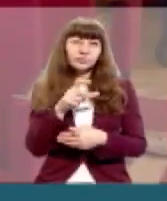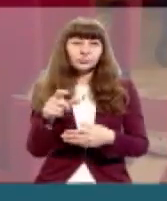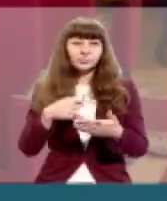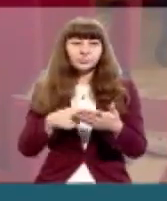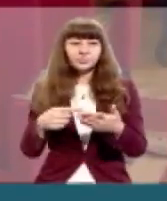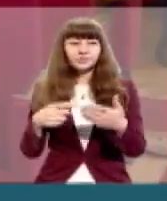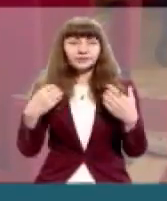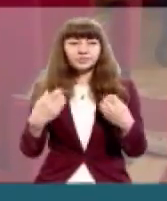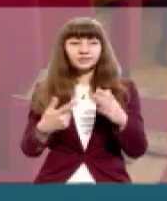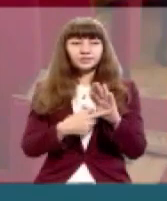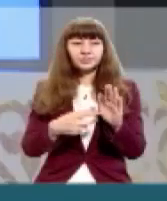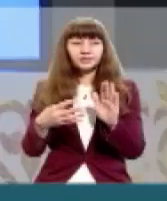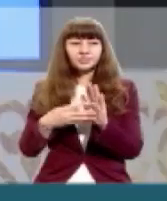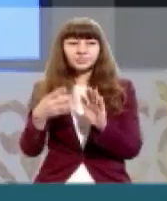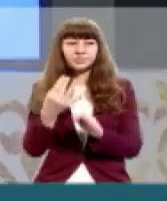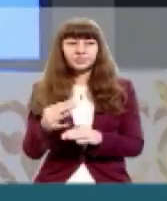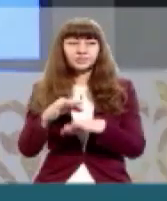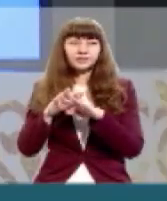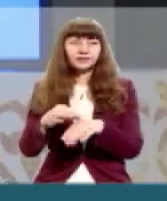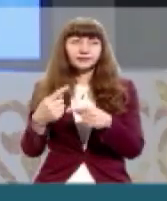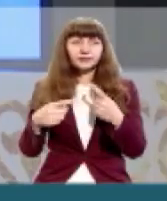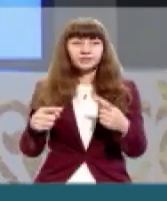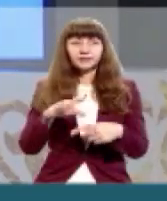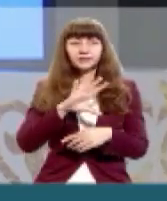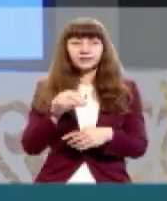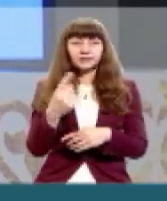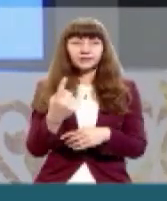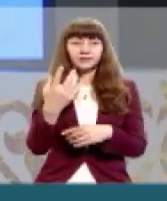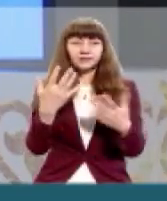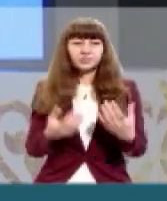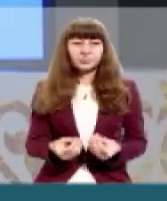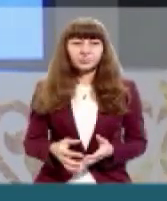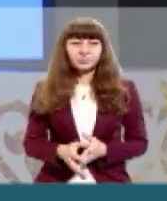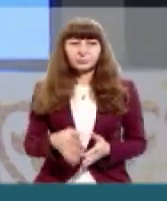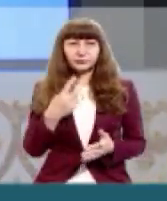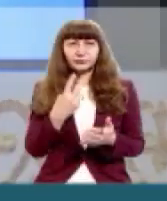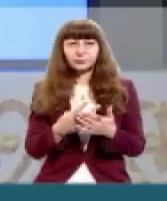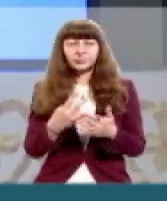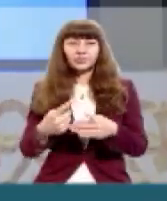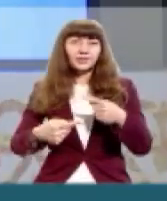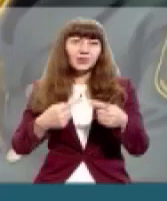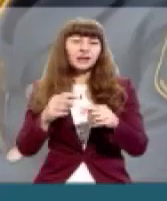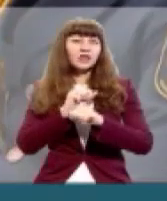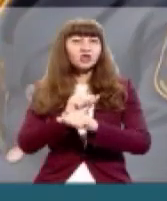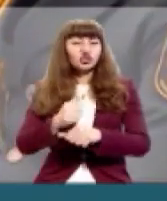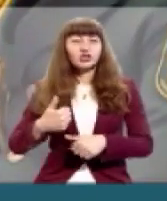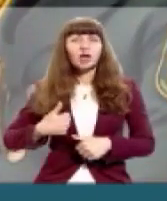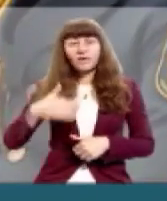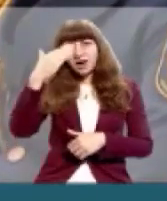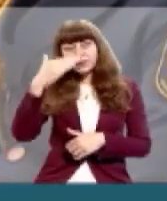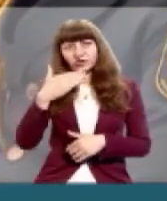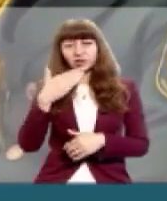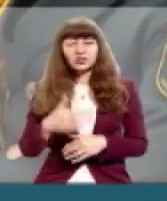что праздники 7 и 9 мая отмечаются с разницей всего в один день, отражая преемственность защитников Отечества. Лучшие